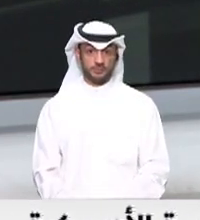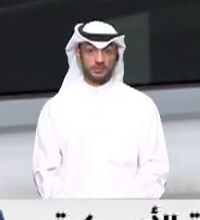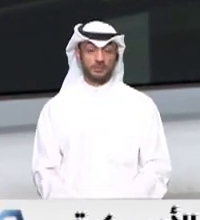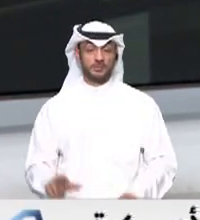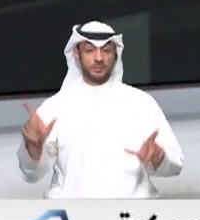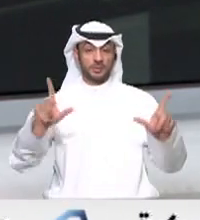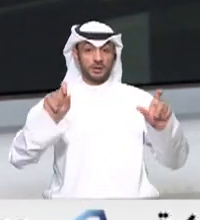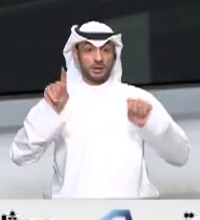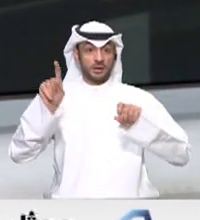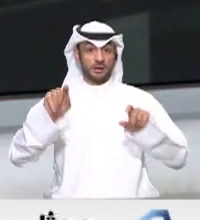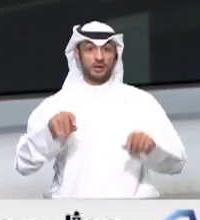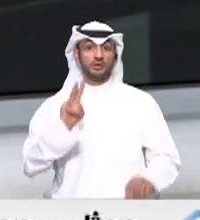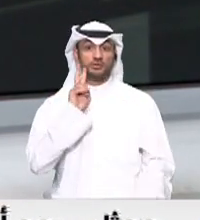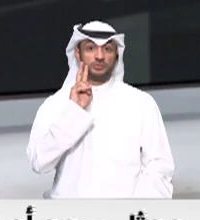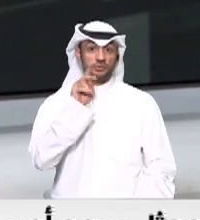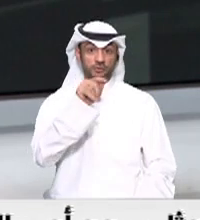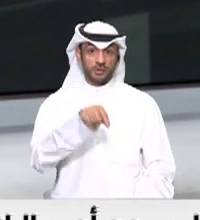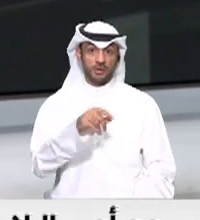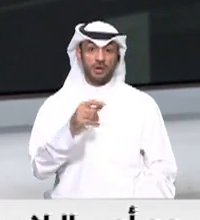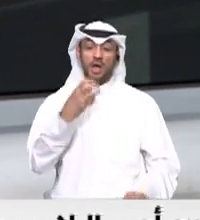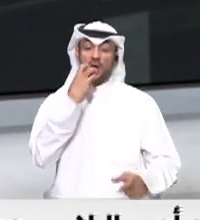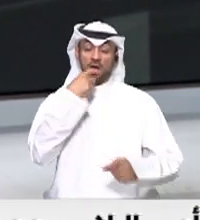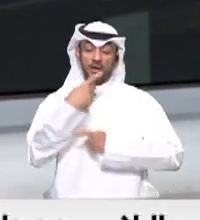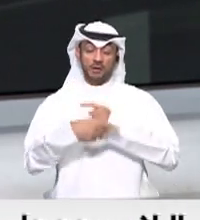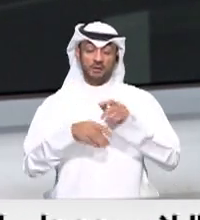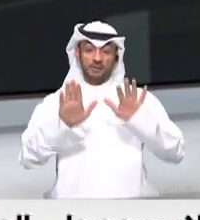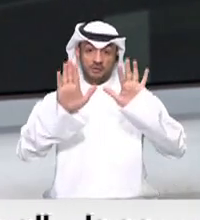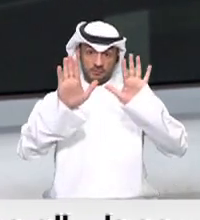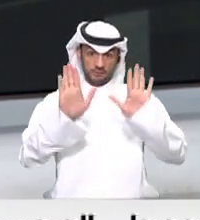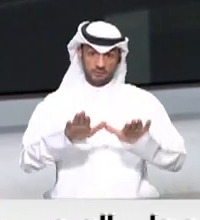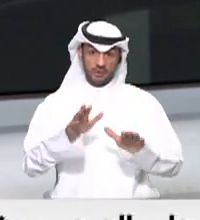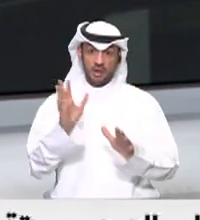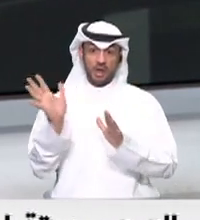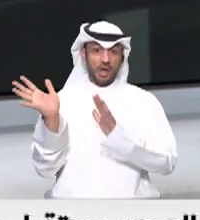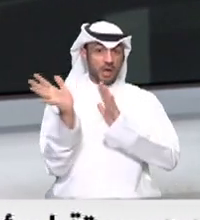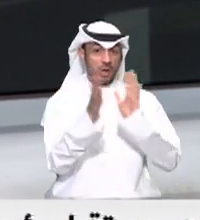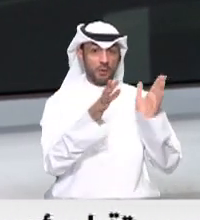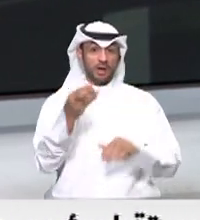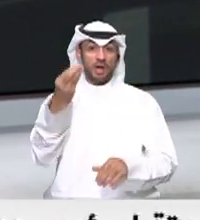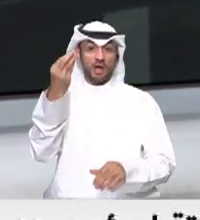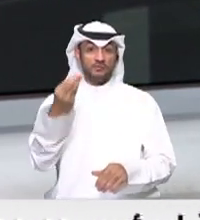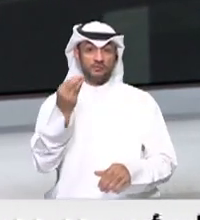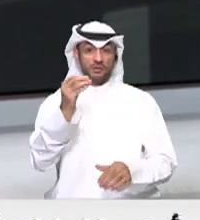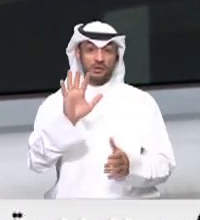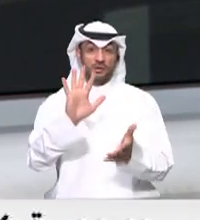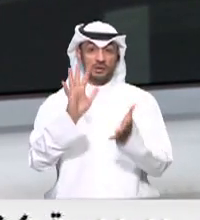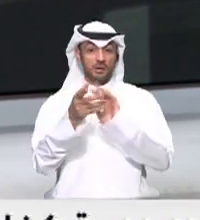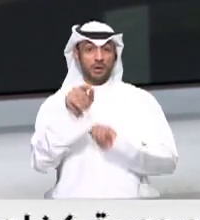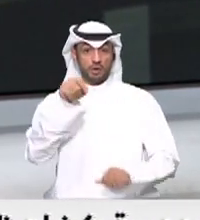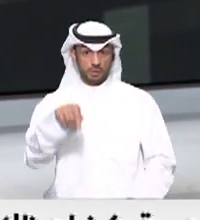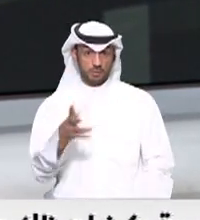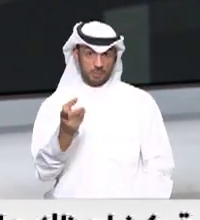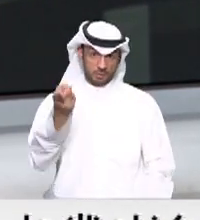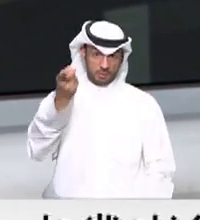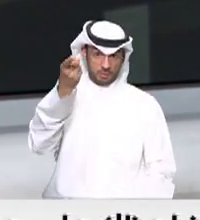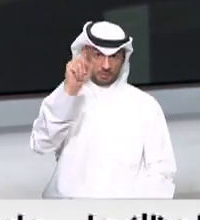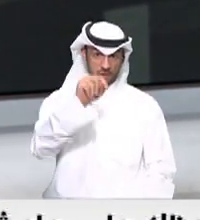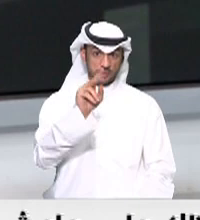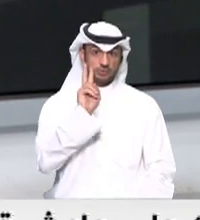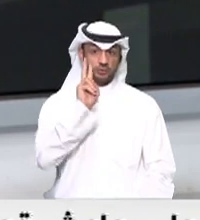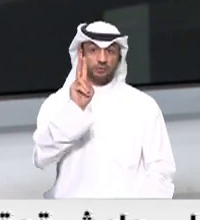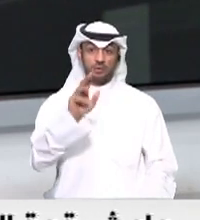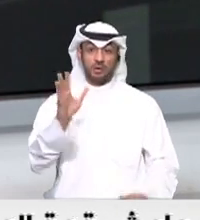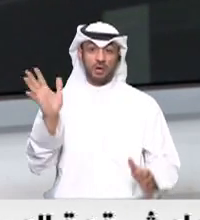اعزائي المشاهدين اجواء حاره خلال النهار لا تزال مستمره ويانا هواء خفيف الى معتدل اليوم وباكر لكن بعد ذلك نشاط